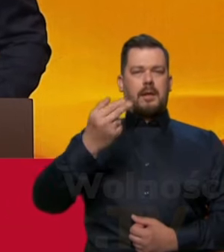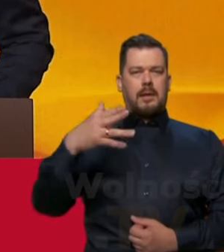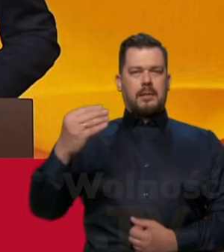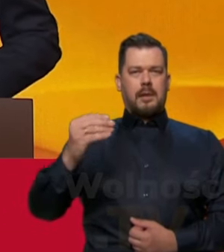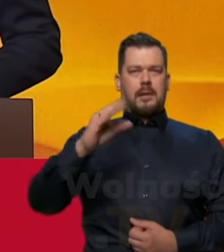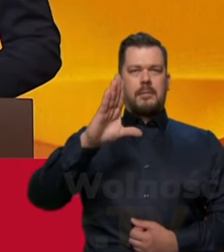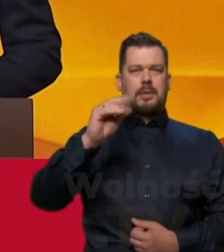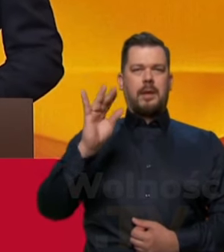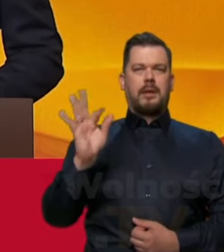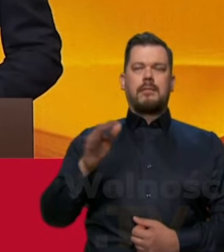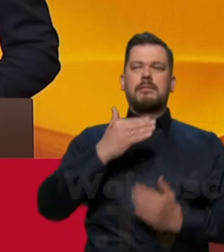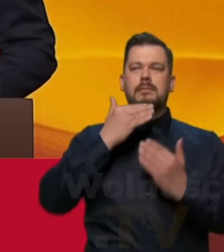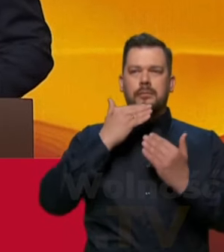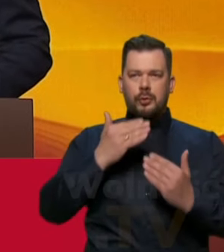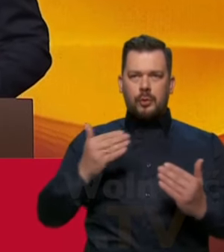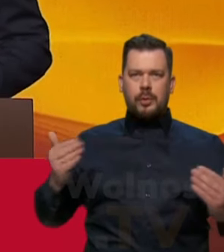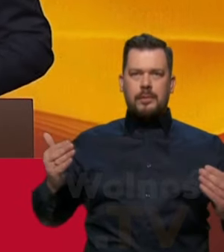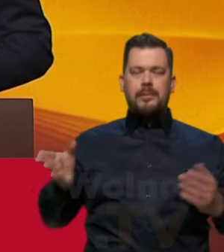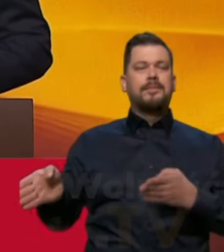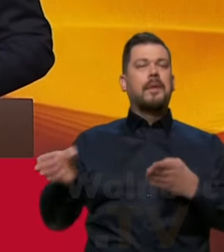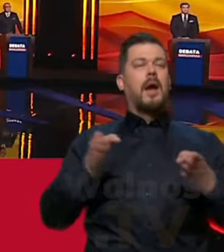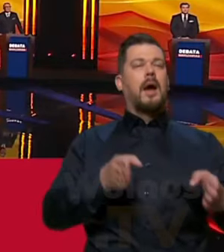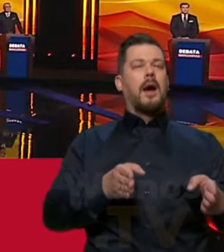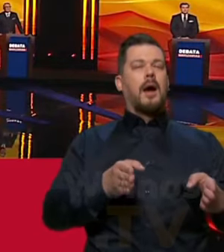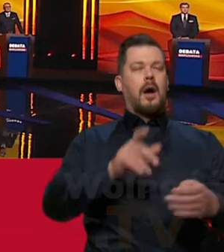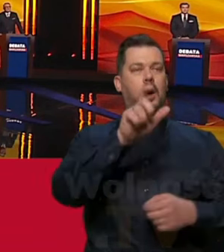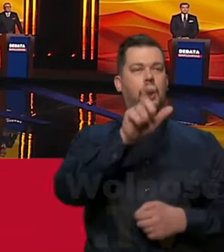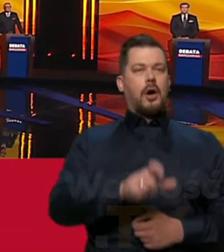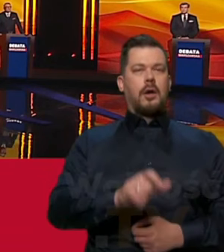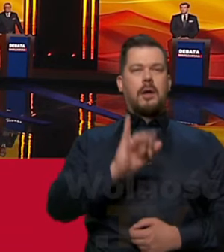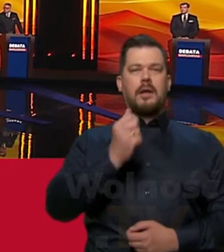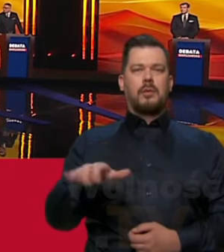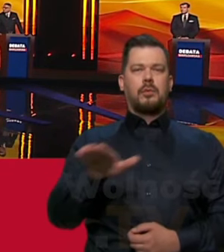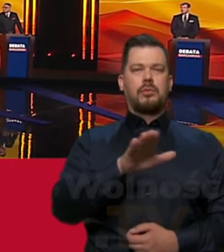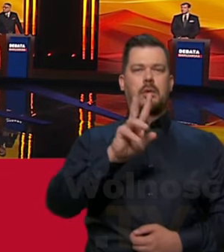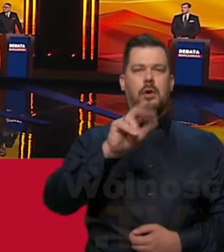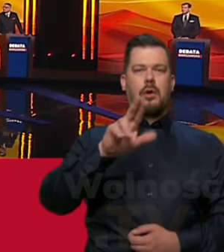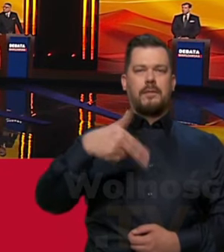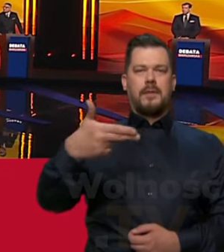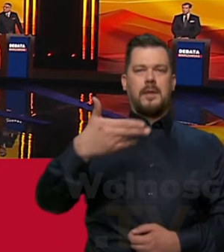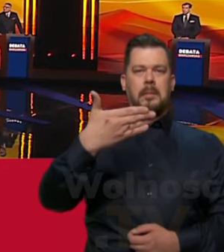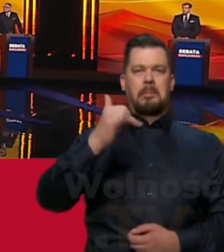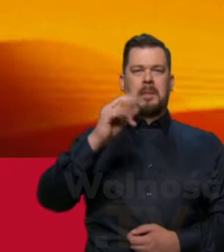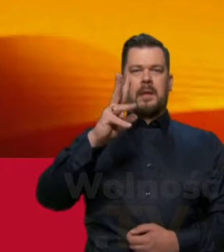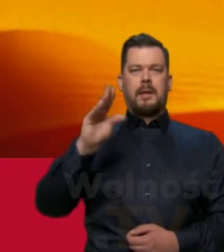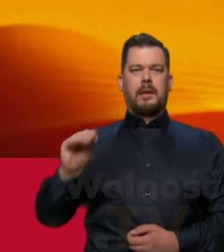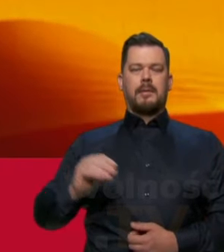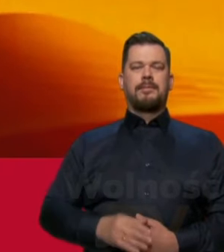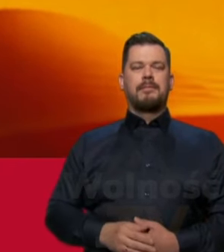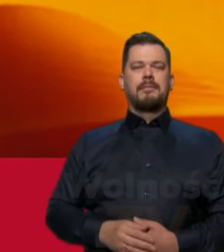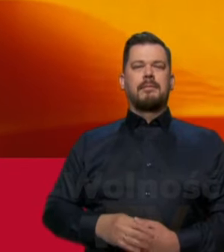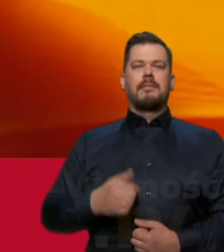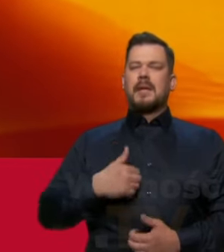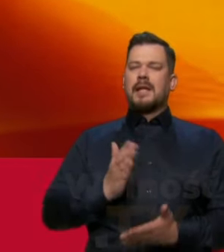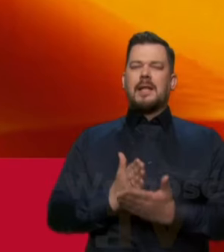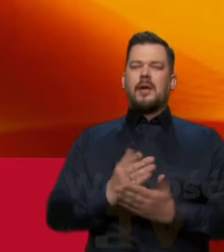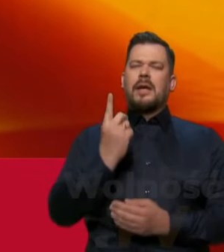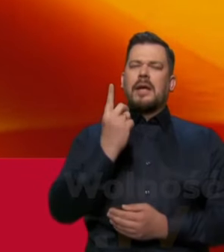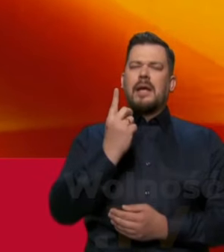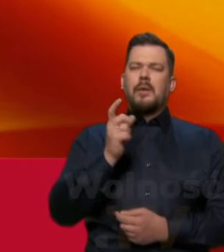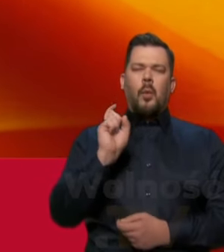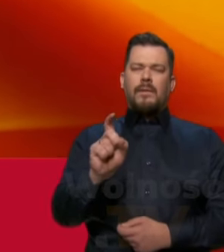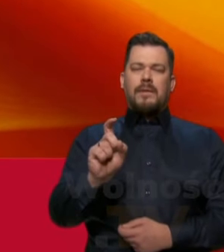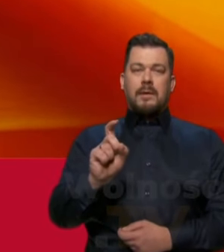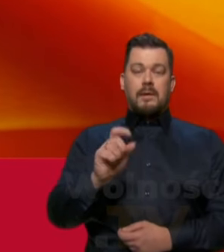Bardzo serdecznie dziękujemy. Kolejny na to pytanie odpowie Janusz Korwin-Mikke. Oddajemy głos. Ja tylko drobna uwaga.